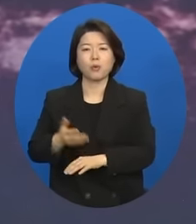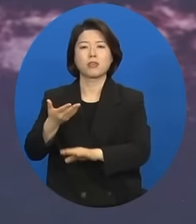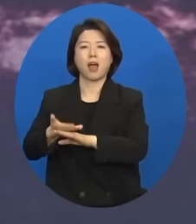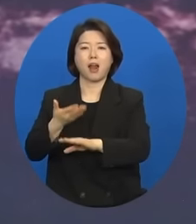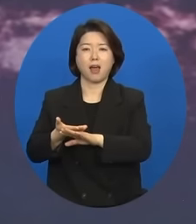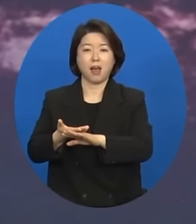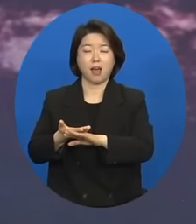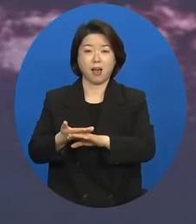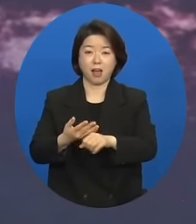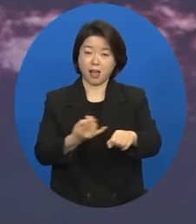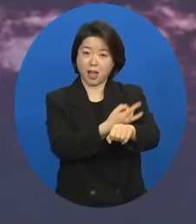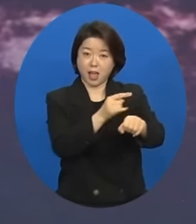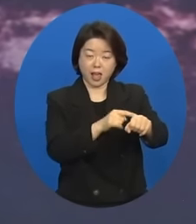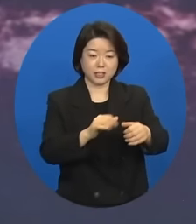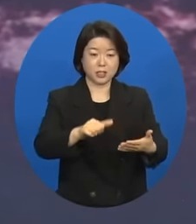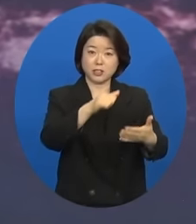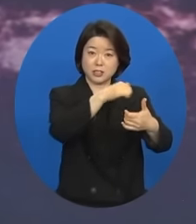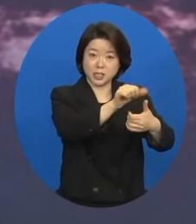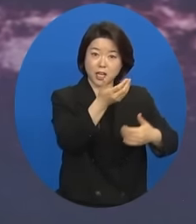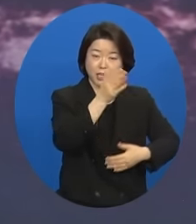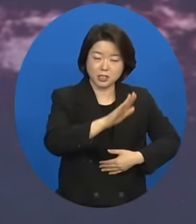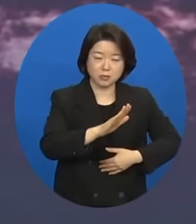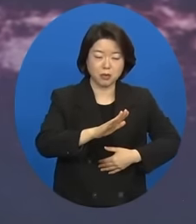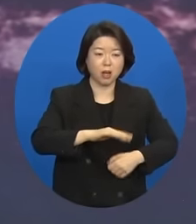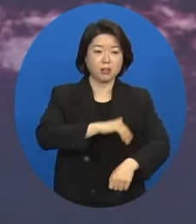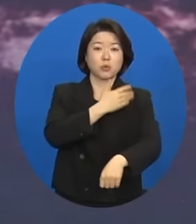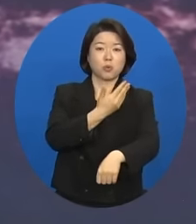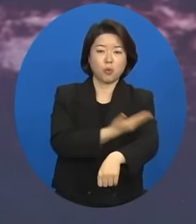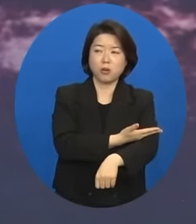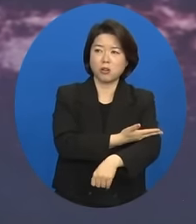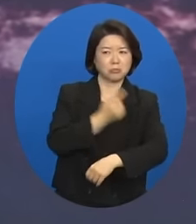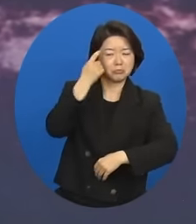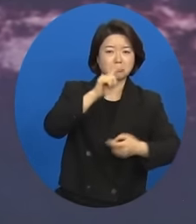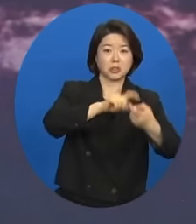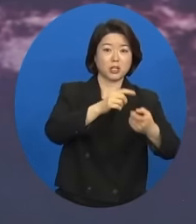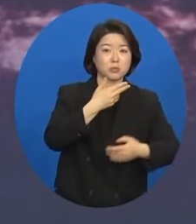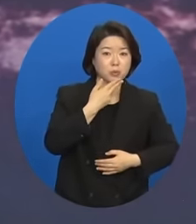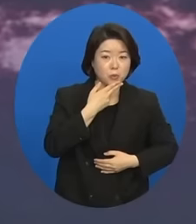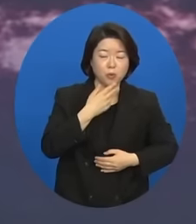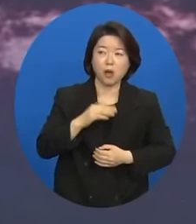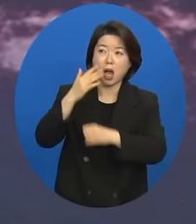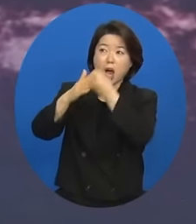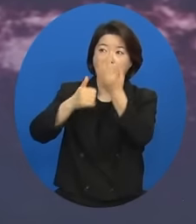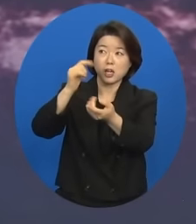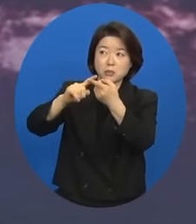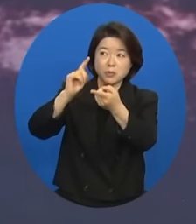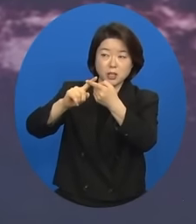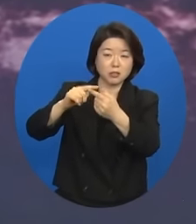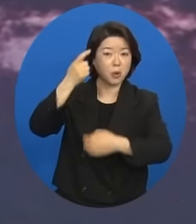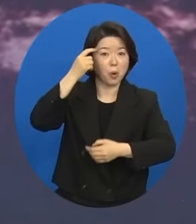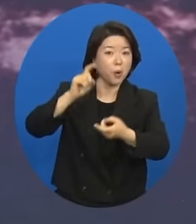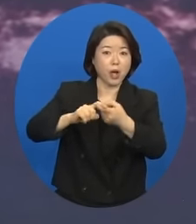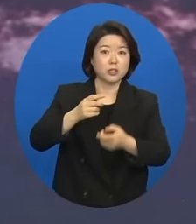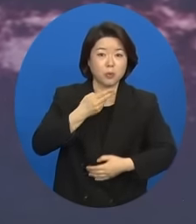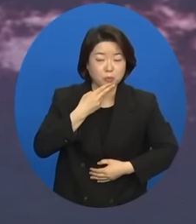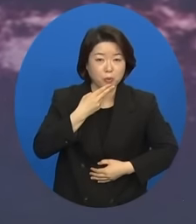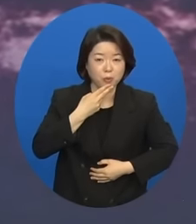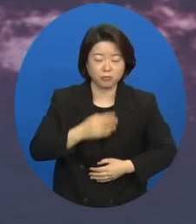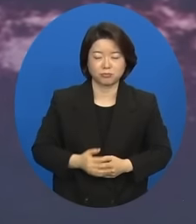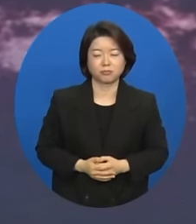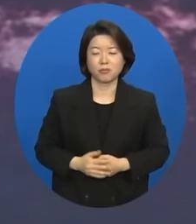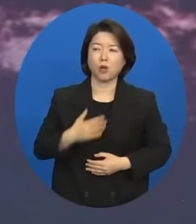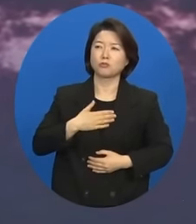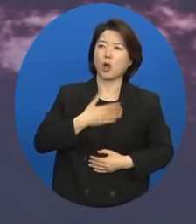장자권의 대한 관심이 없고 하나님의 축복에 별로 관심이 크게 있지 않습니다 물론 자기도 축복해 달라고 했지만 뭐